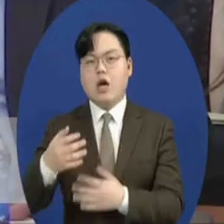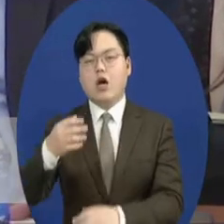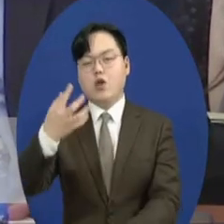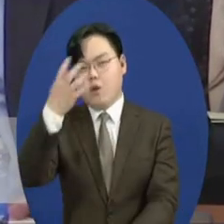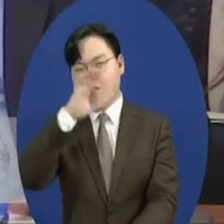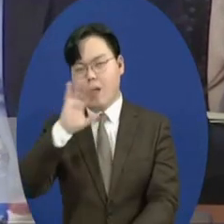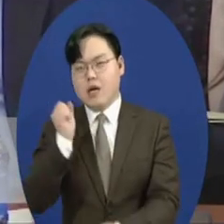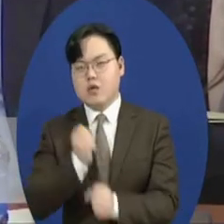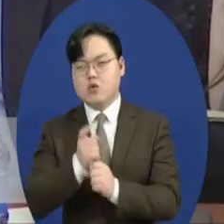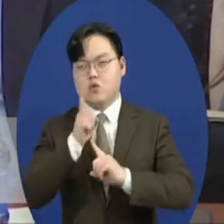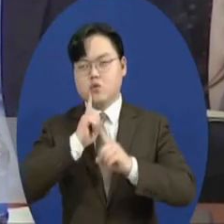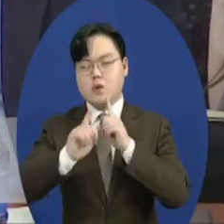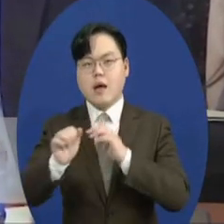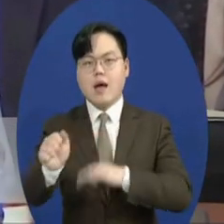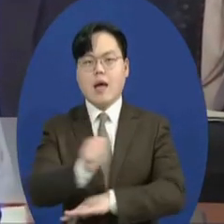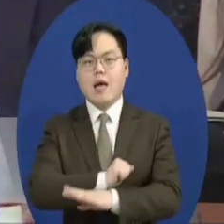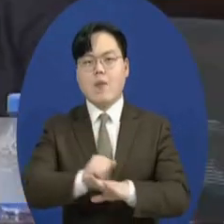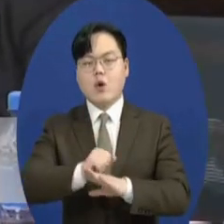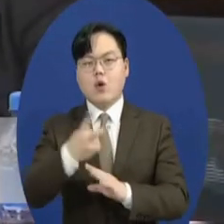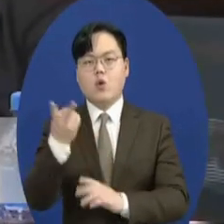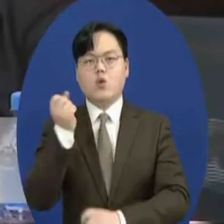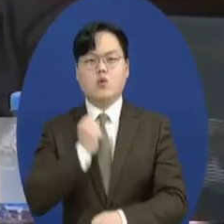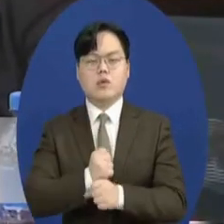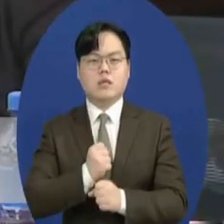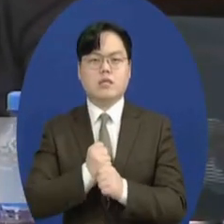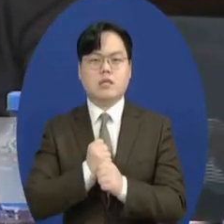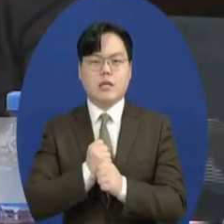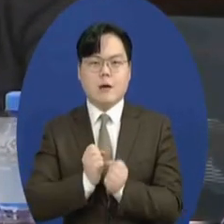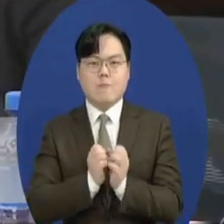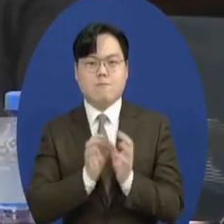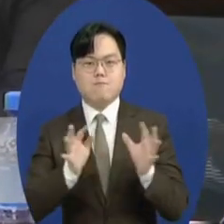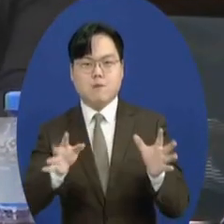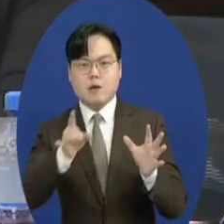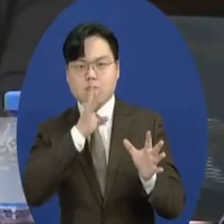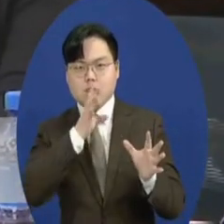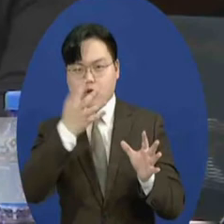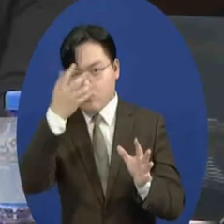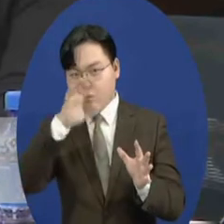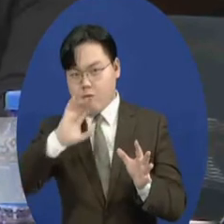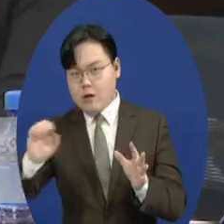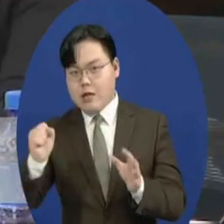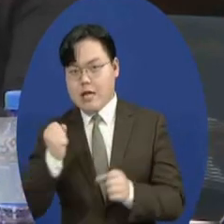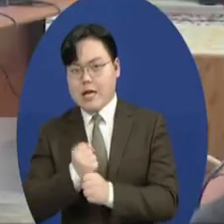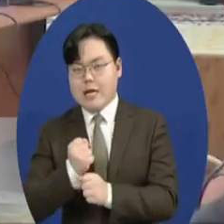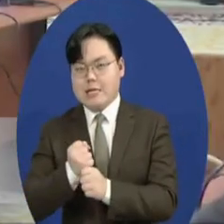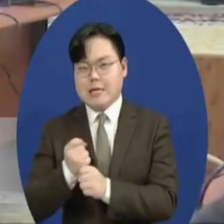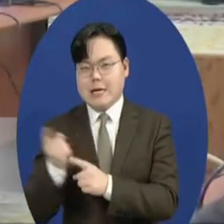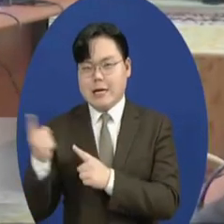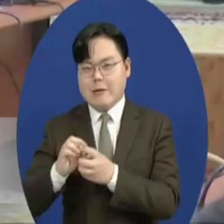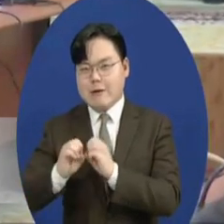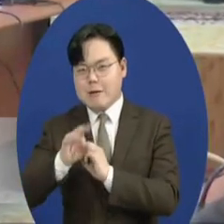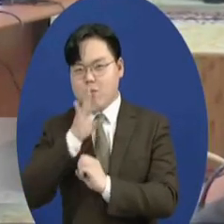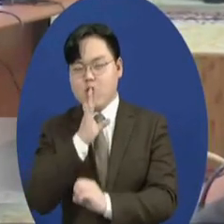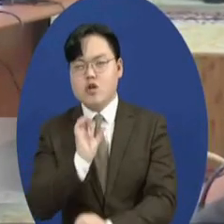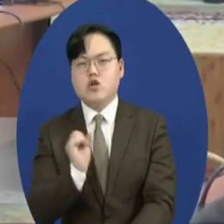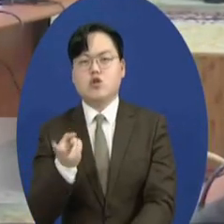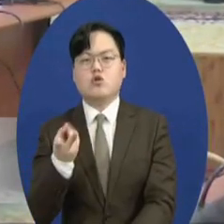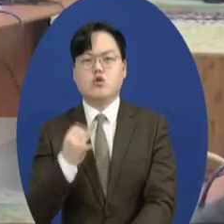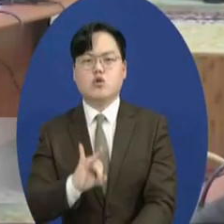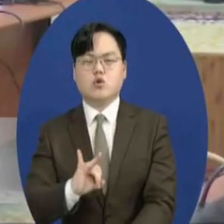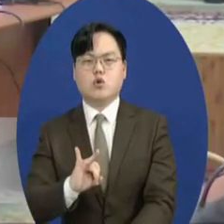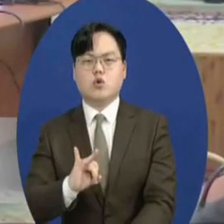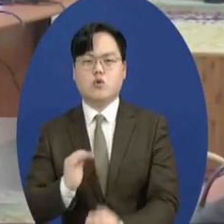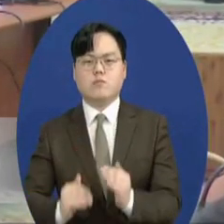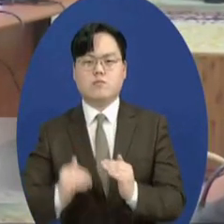зөвлөлийн аймаг орон нутгийн дах салбар зөвлөлүүдийн үйл ажиллагааг өргөтгөх, төрийн албыг төлөвшүүлэх, ёс зүйн сахилах